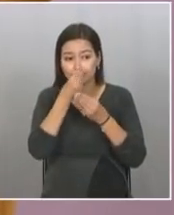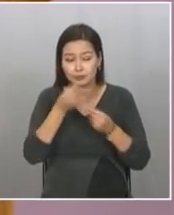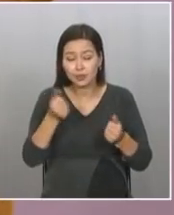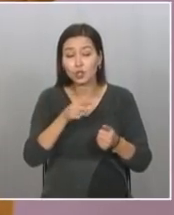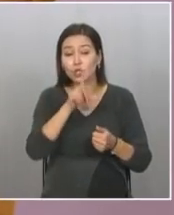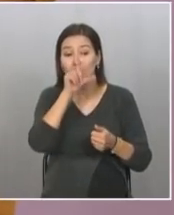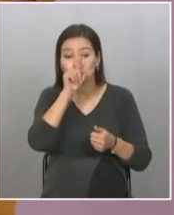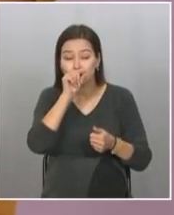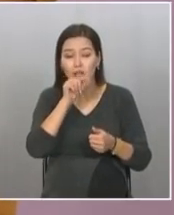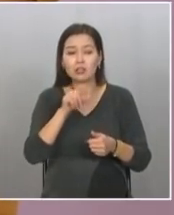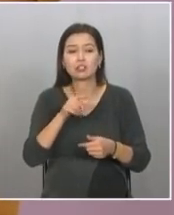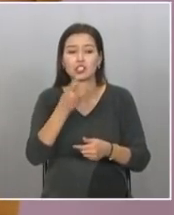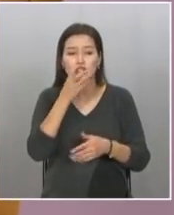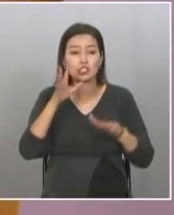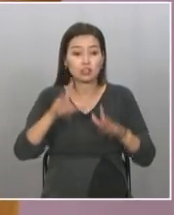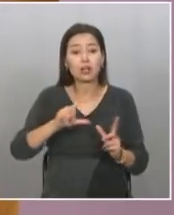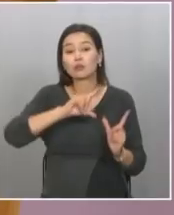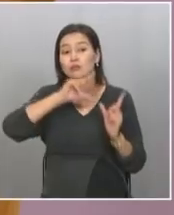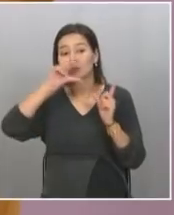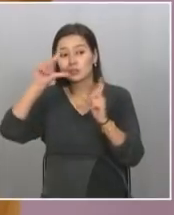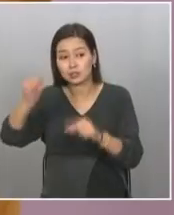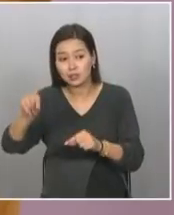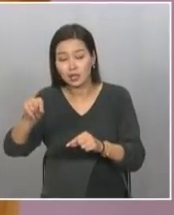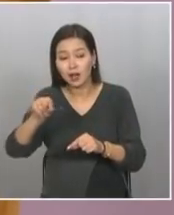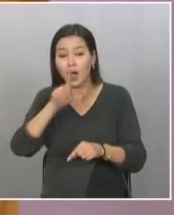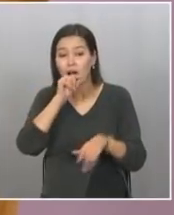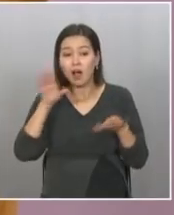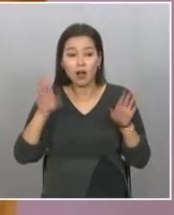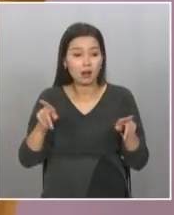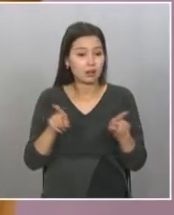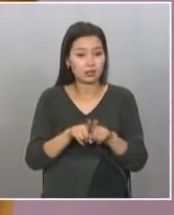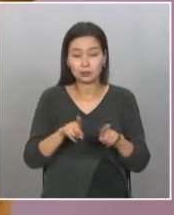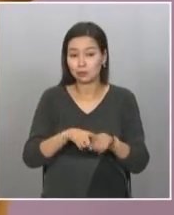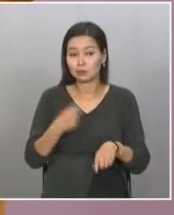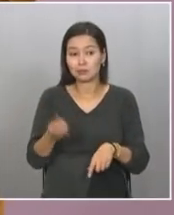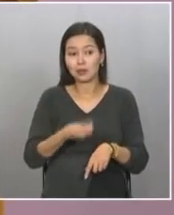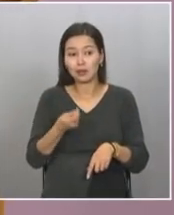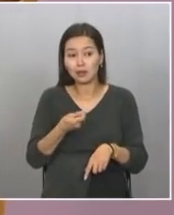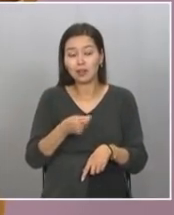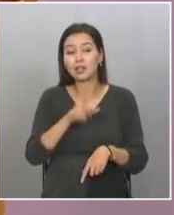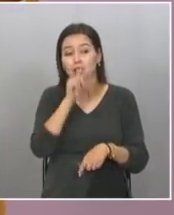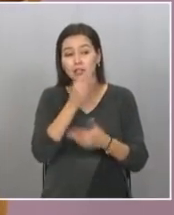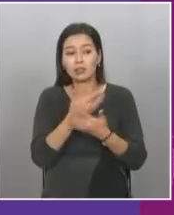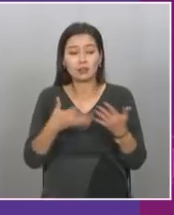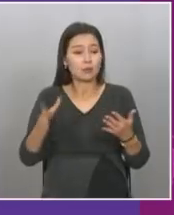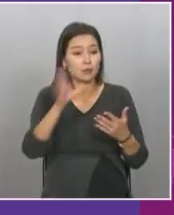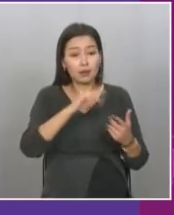Құстар жылы жаққа ұша бастады. Қарлығаштар көрінбеді. Тырналар да тізіліп